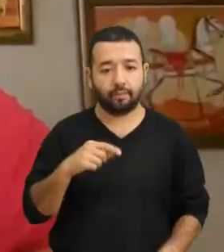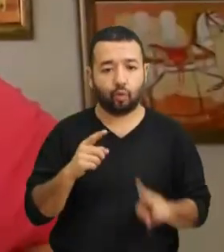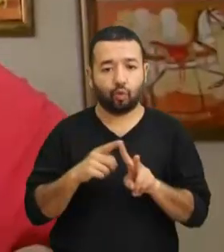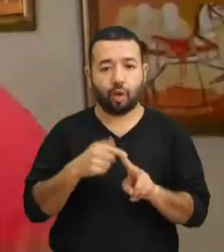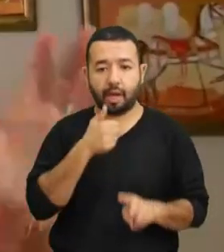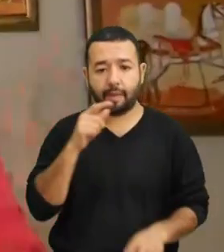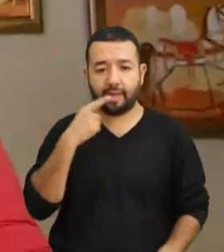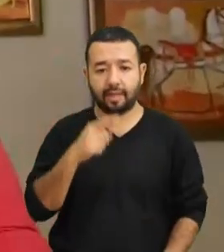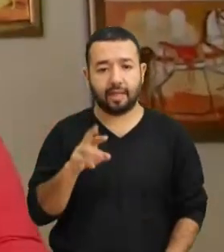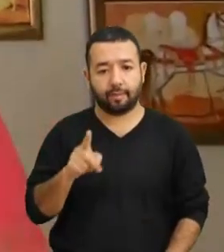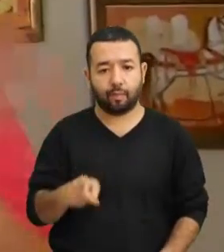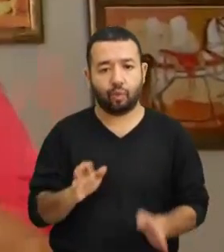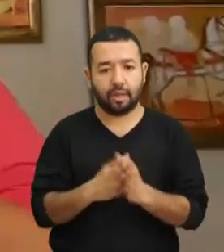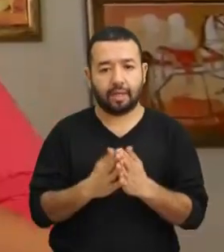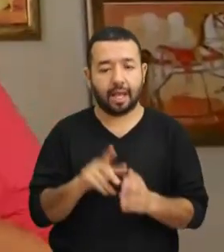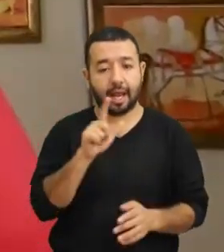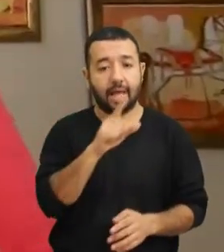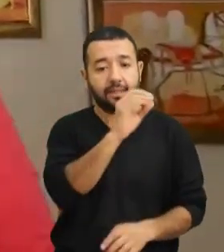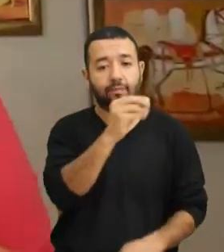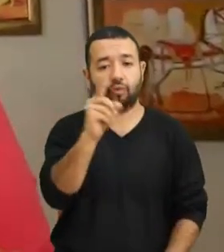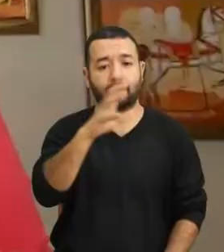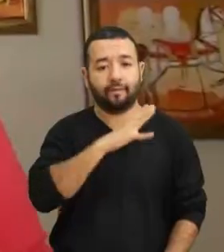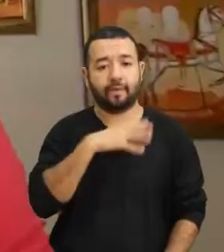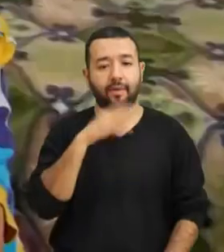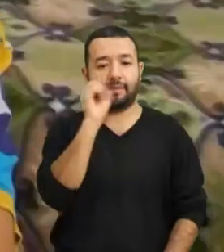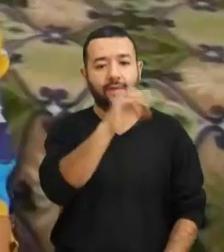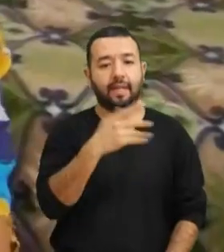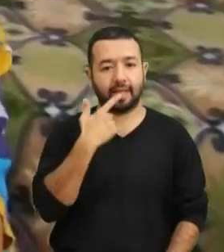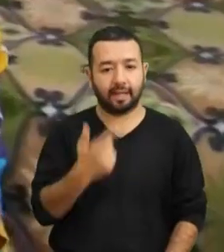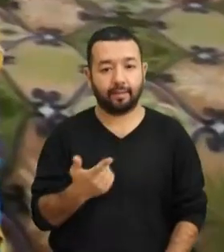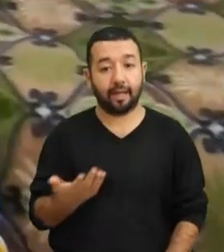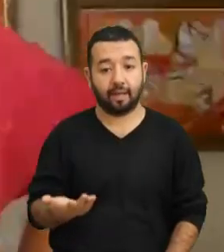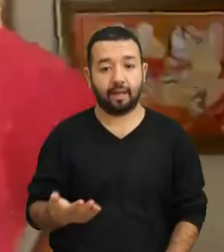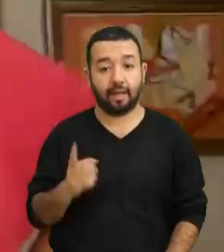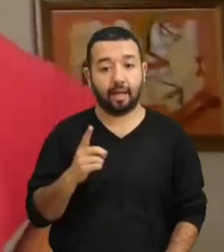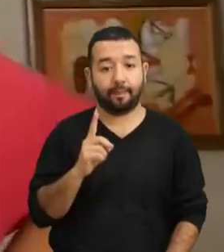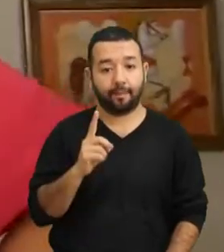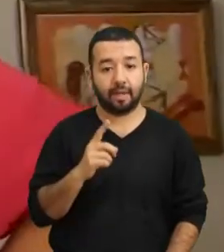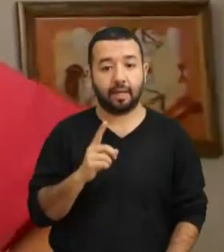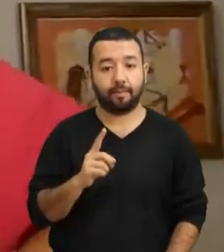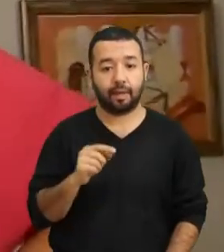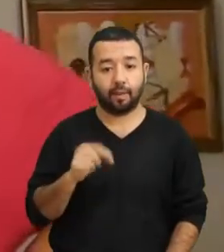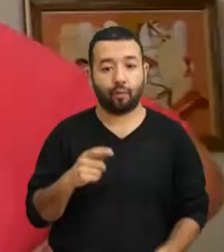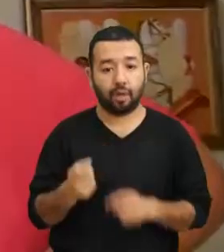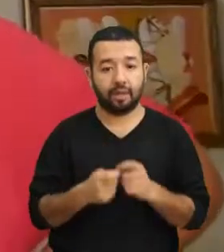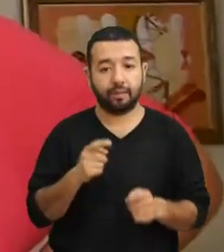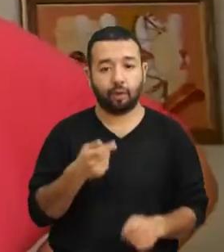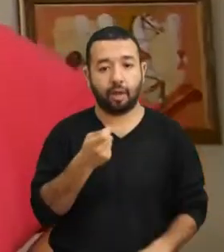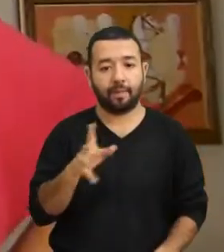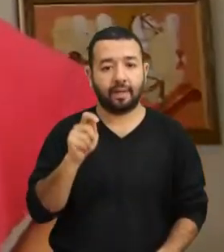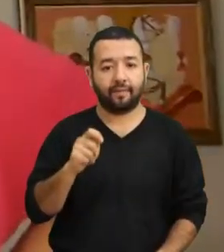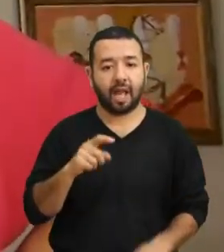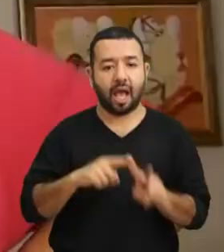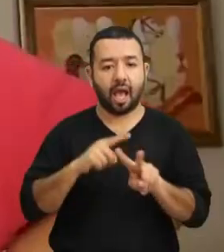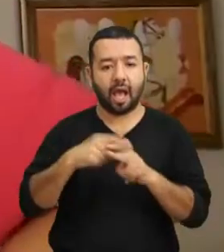abinin dediği gibi bu kitapları ihtiyacı olan çocuklara teslim edeceğiz değil mi? Ha biliyor musun bak bir de bu işi böyle bedavaya